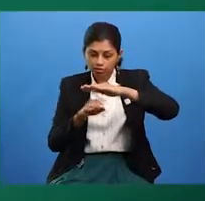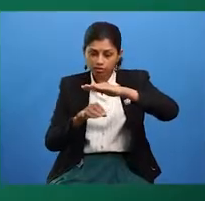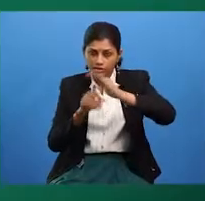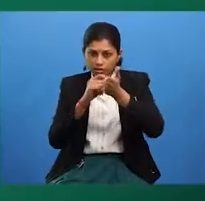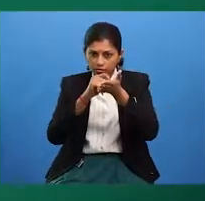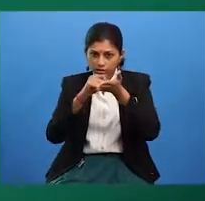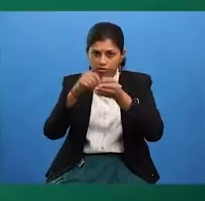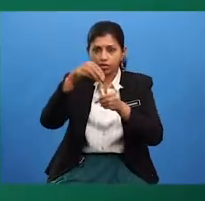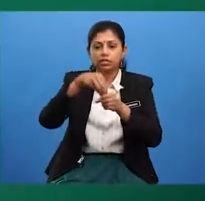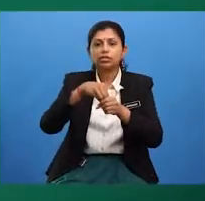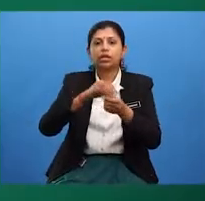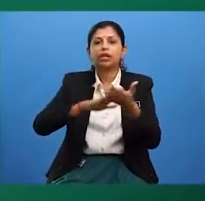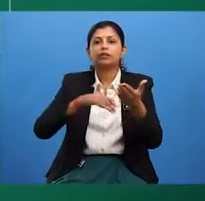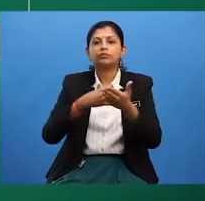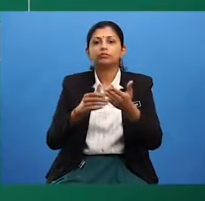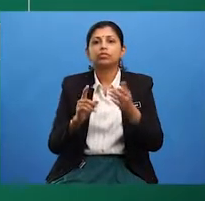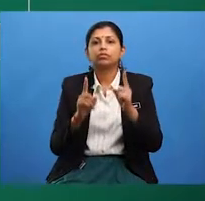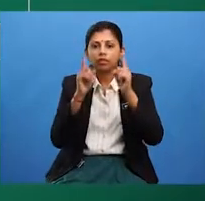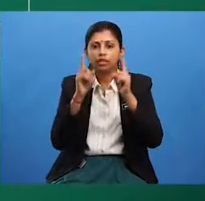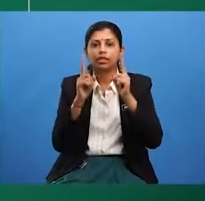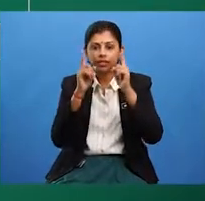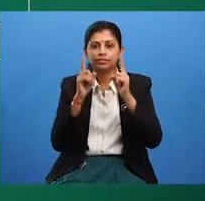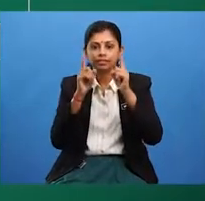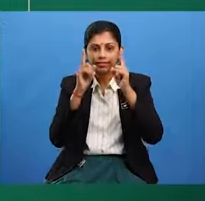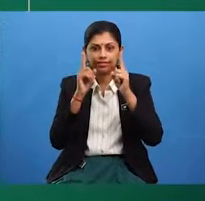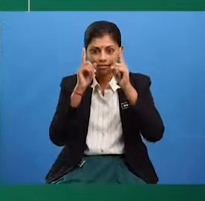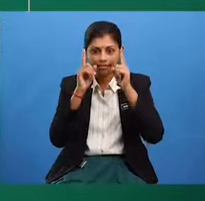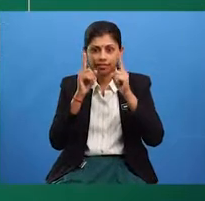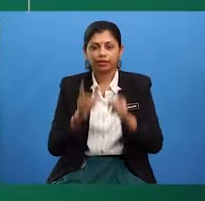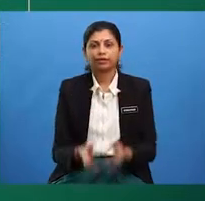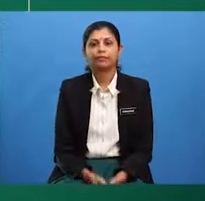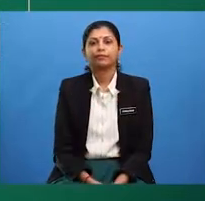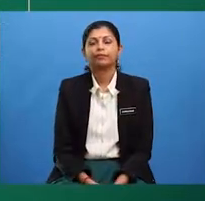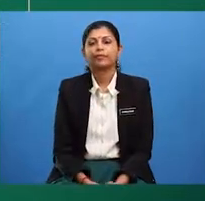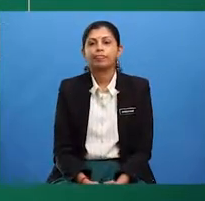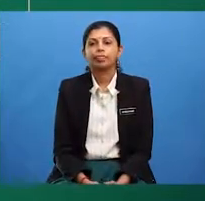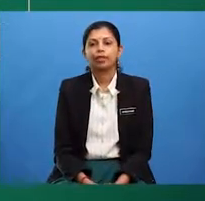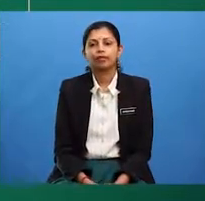Rekodkan pemerhatian ke dalam jadual yang disediakan.